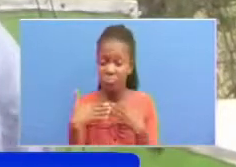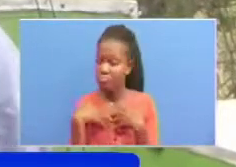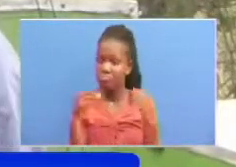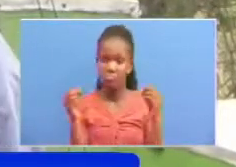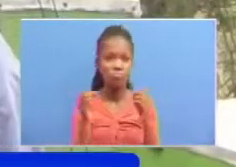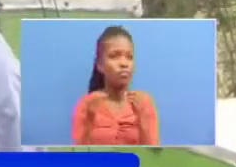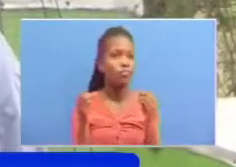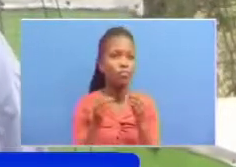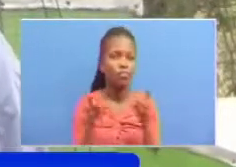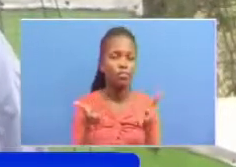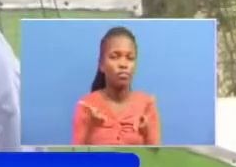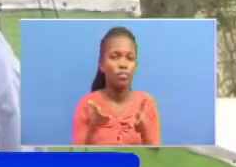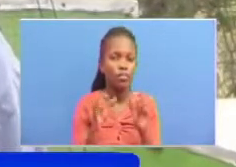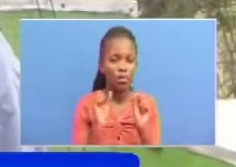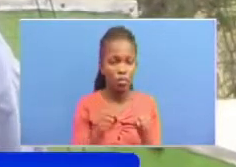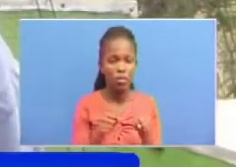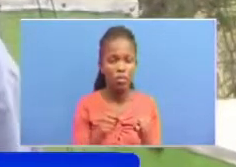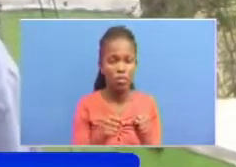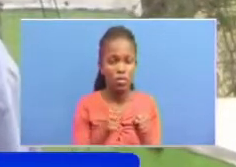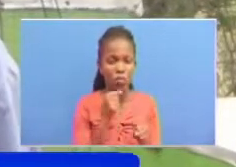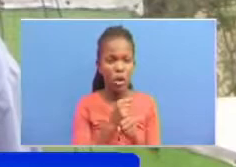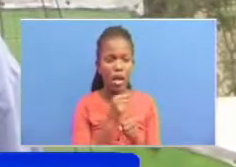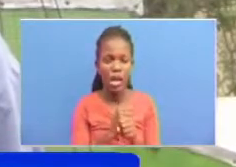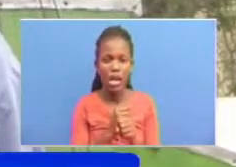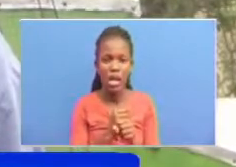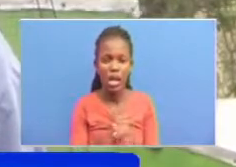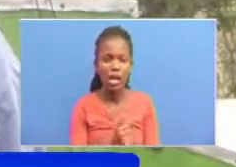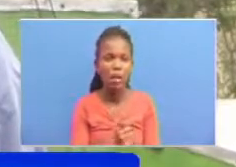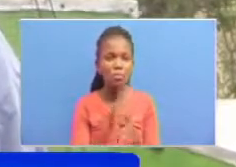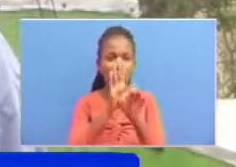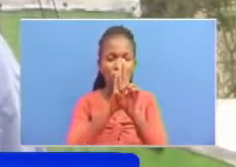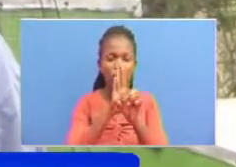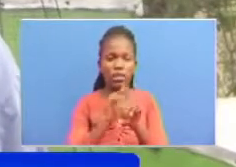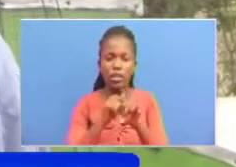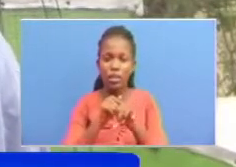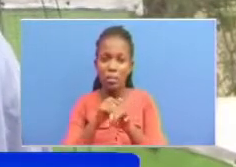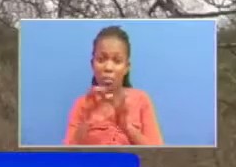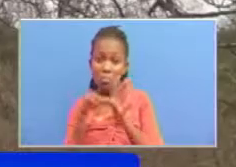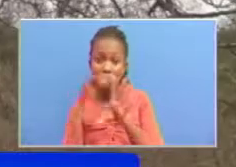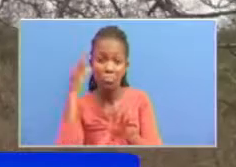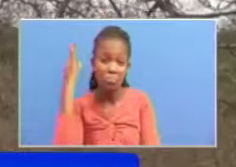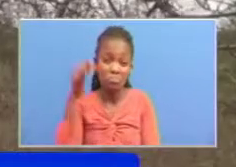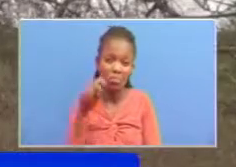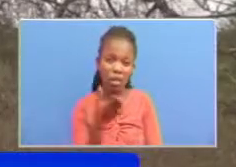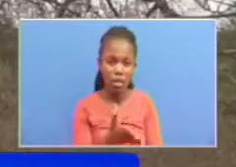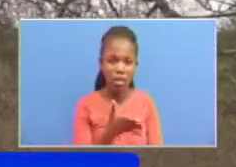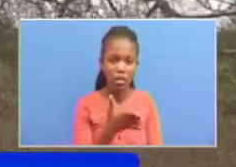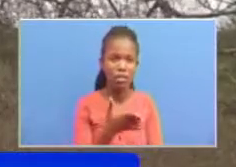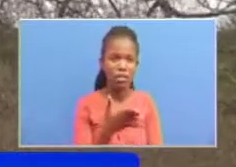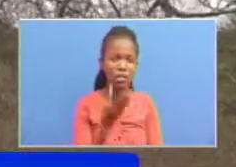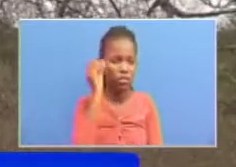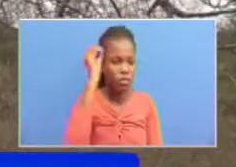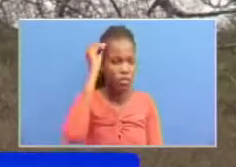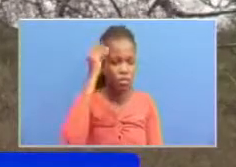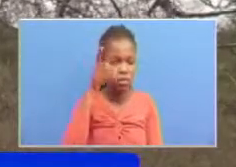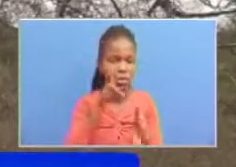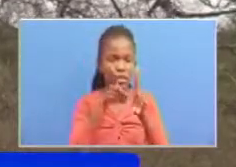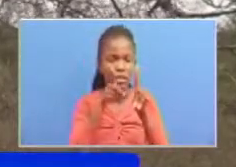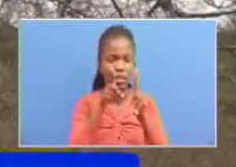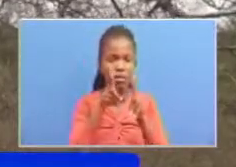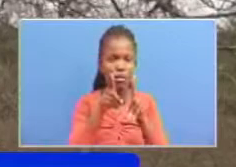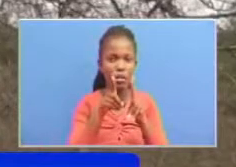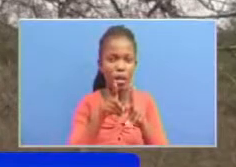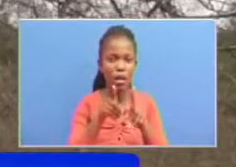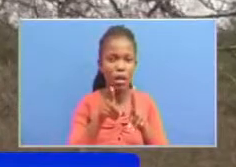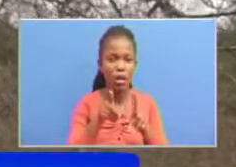Ni matonya kuhuthu kumoka matethi ya muno. Ivindane yukita. Uu ni wawoni na wendekithi wa IMEA